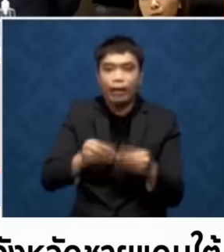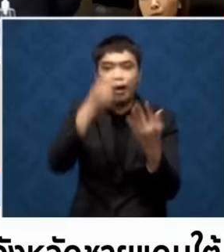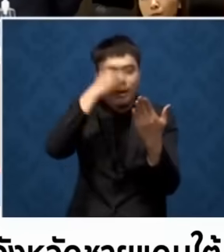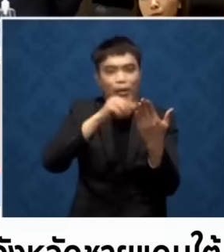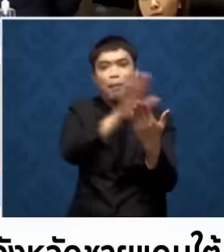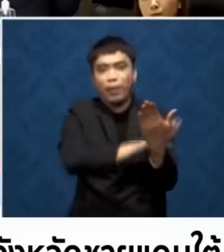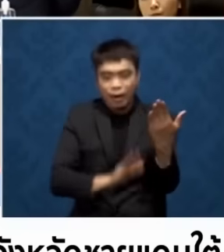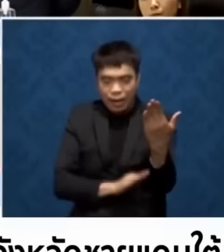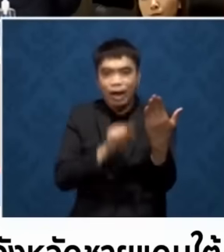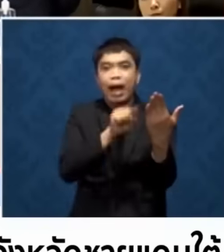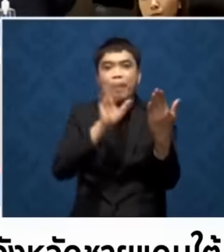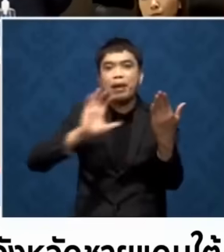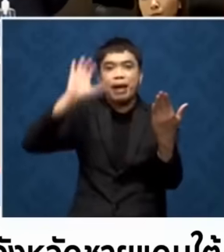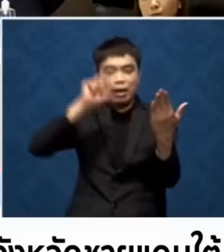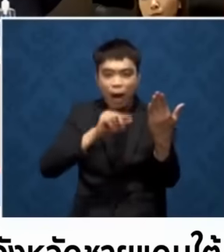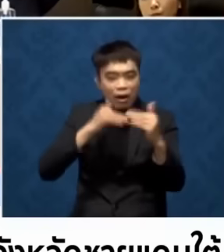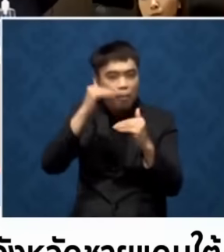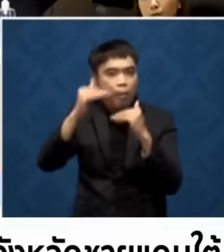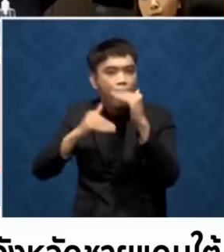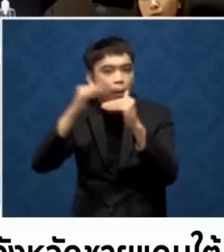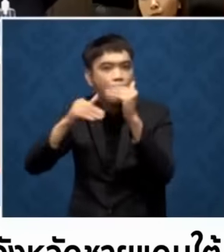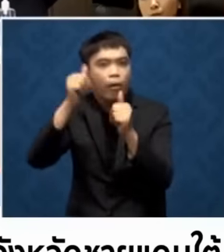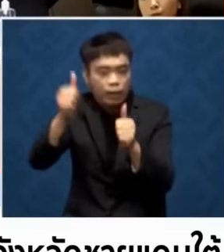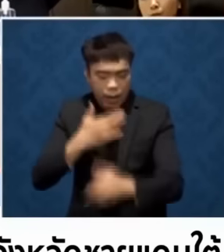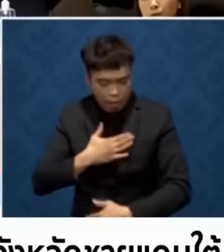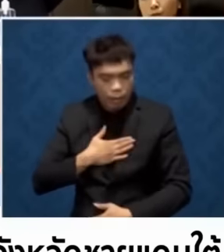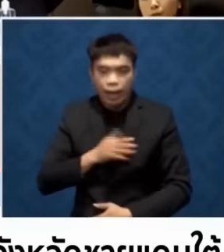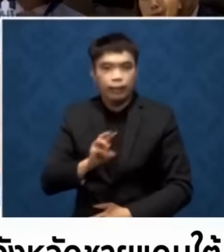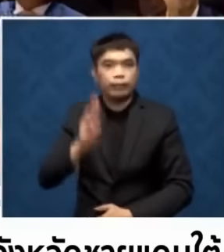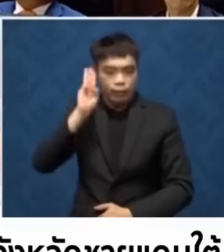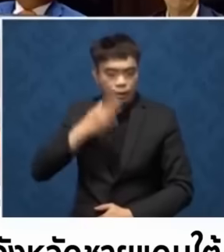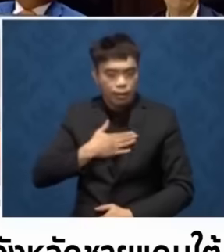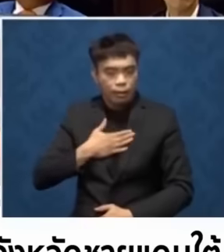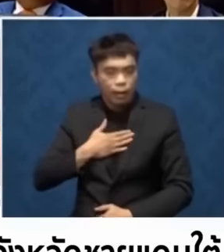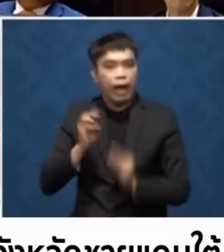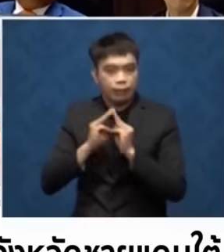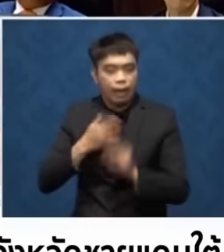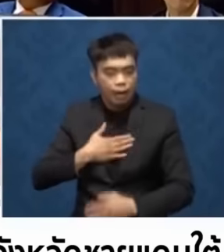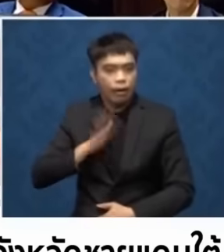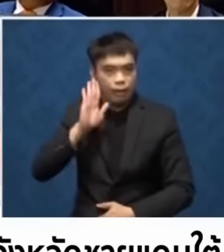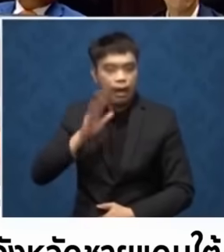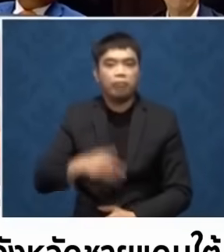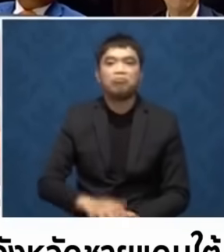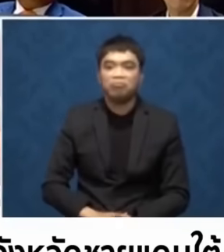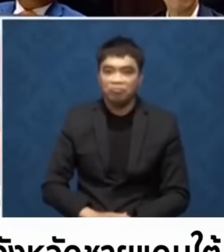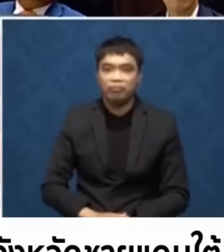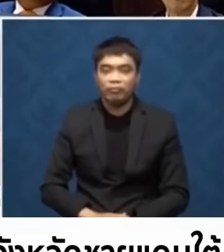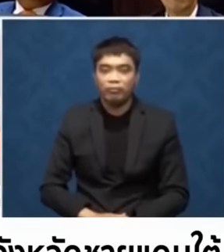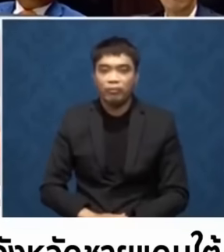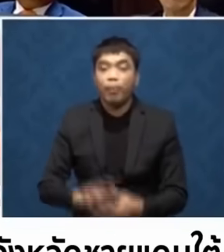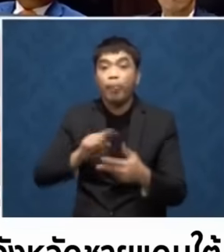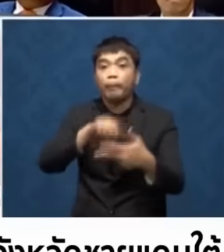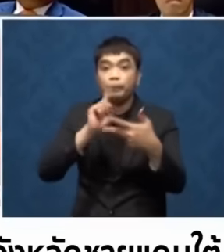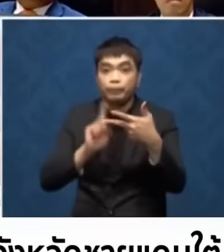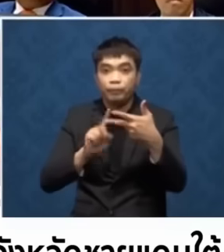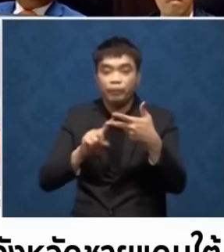ไทยเป็นรัฐไทยที่ก้าวหน้าให้ได้และนี่คือคำมั่นสัญญาของผมในฐานะว่าที่นายกรัฐมนตรีเรื่องที่3เรื่องเกี่ยวกับ